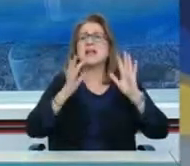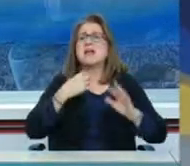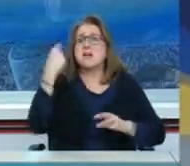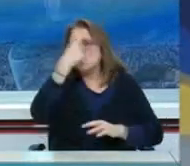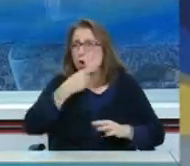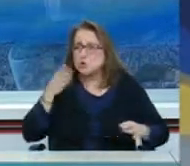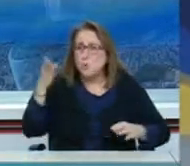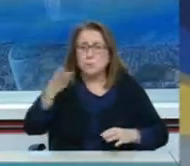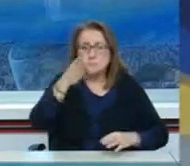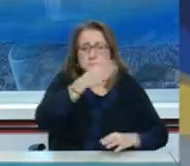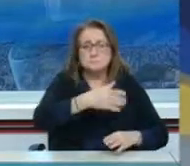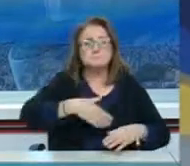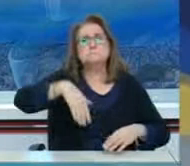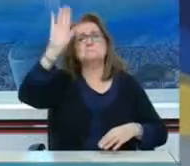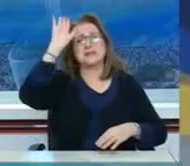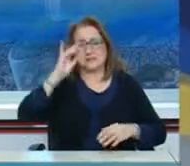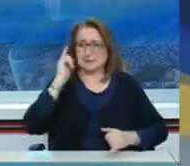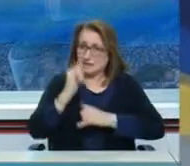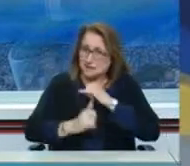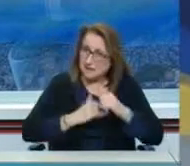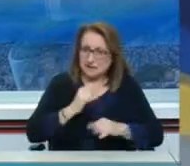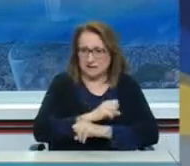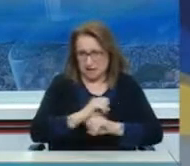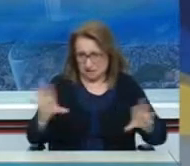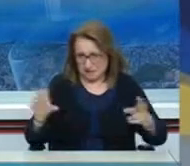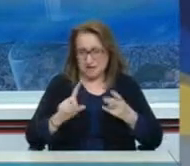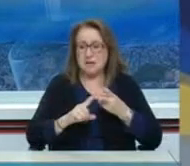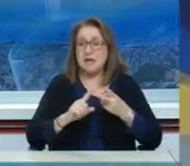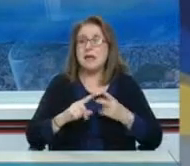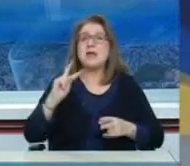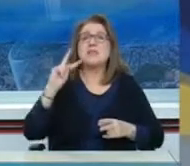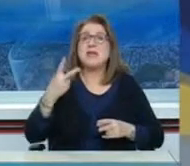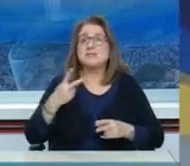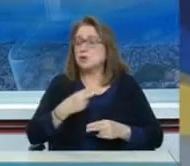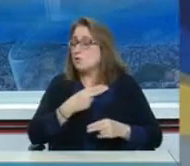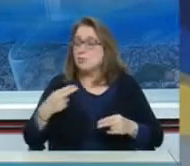πυλώνας, πρωτοβουλίες ενίσχυσης του συστήματος δημόσιας υγείας.